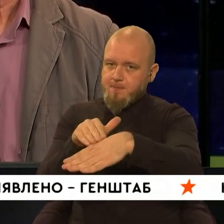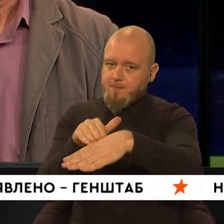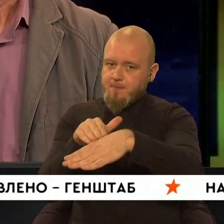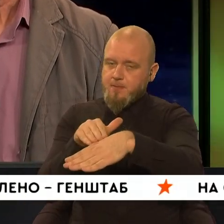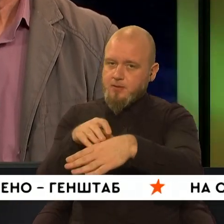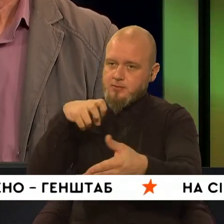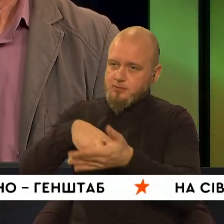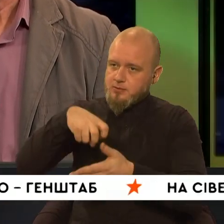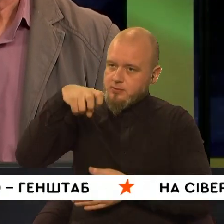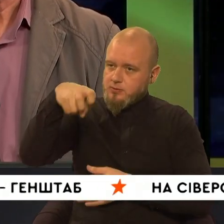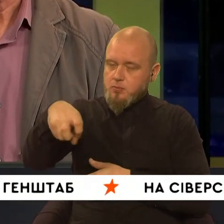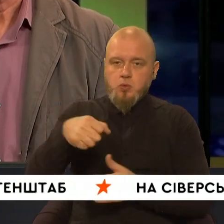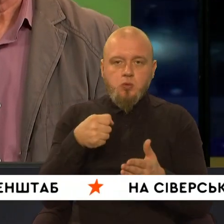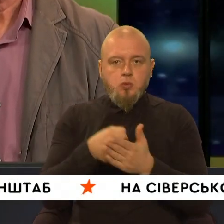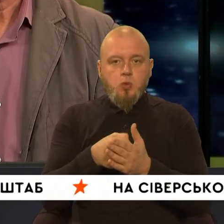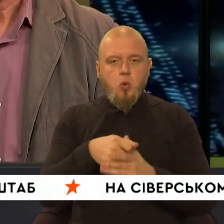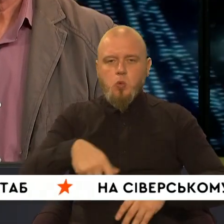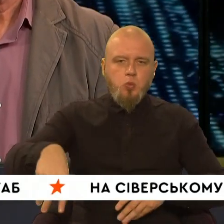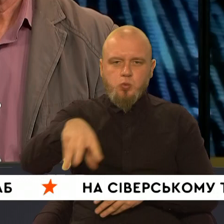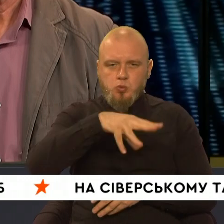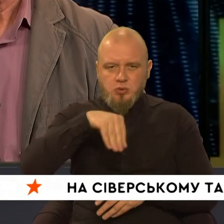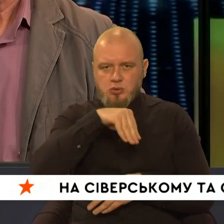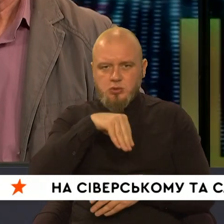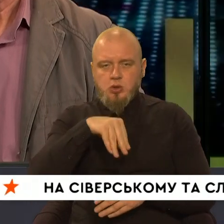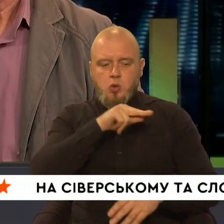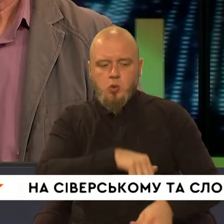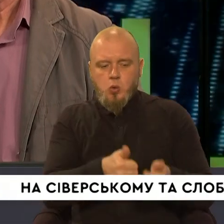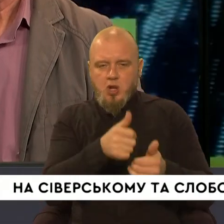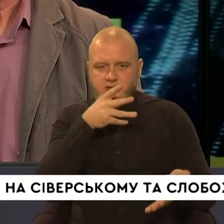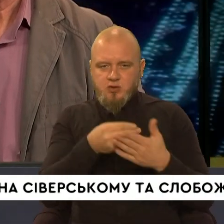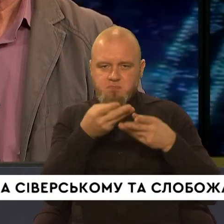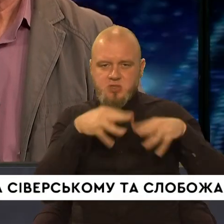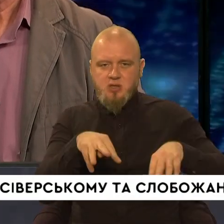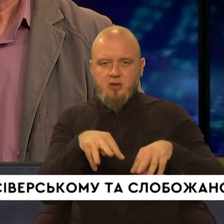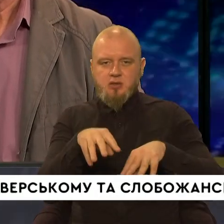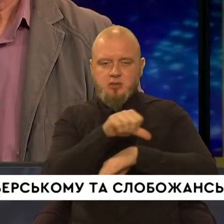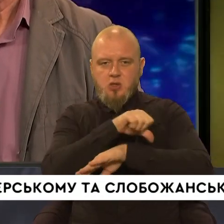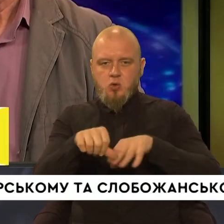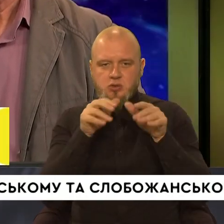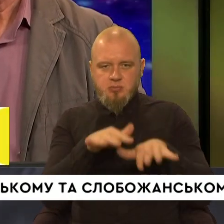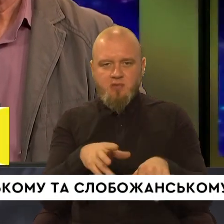з листом до усіх колег своїх міністер закордонних справ